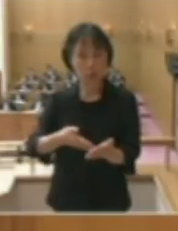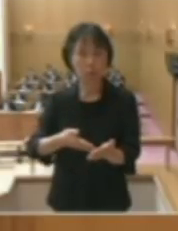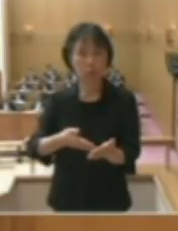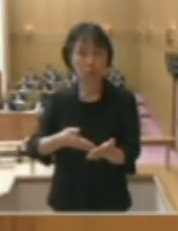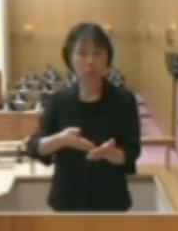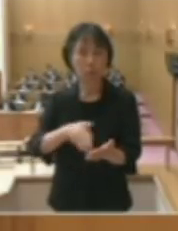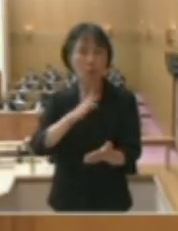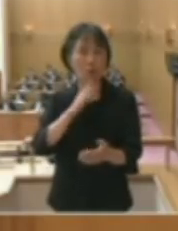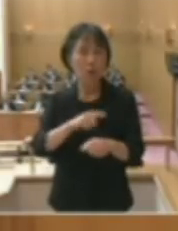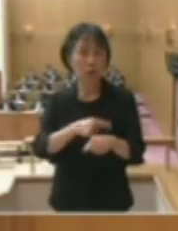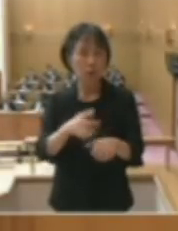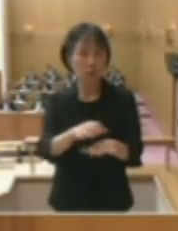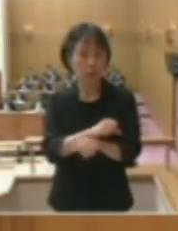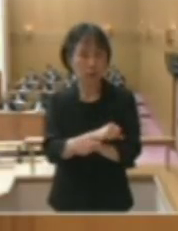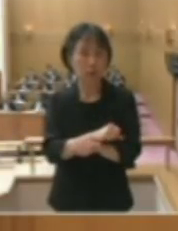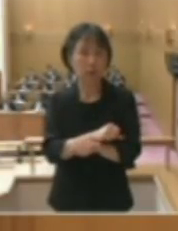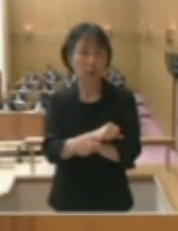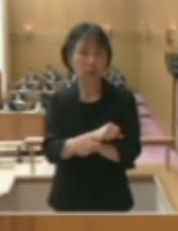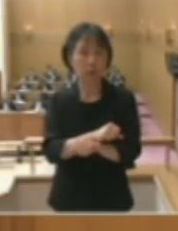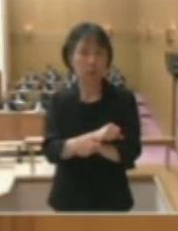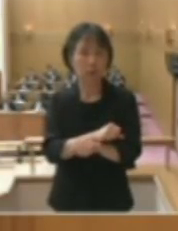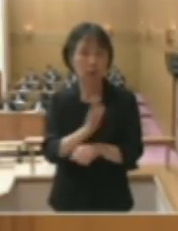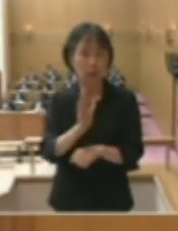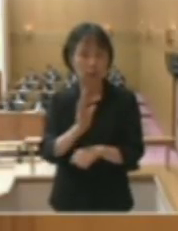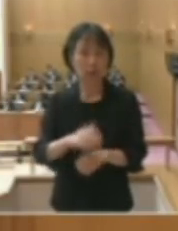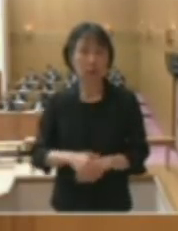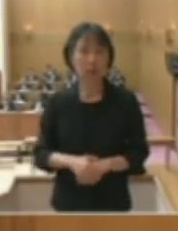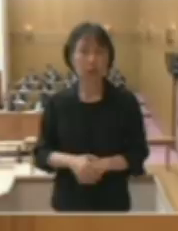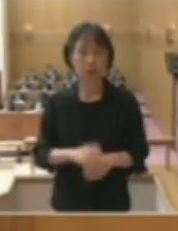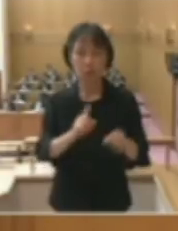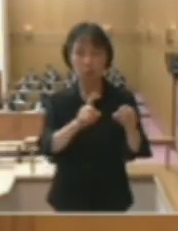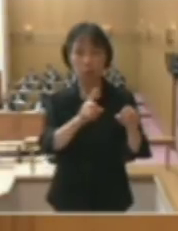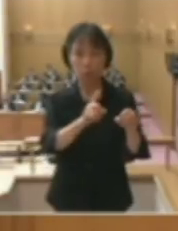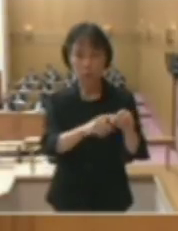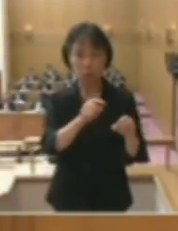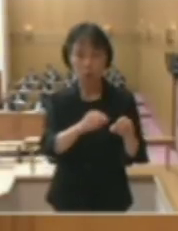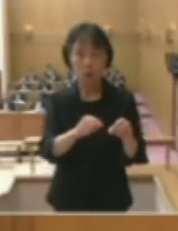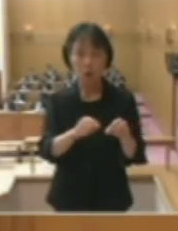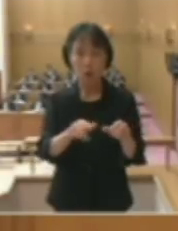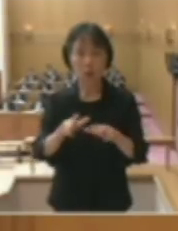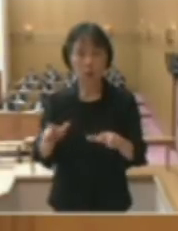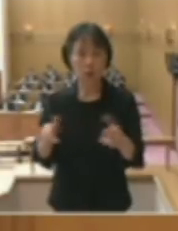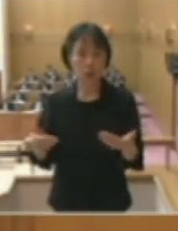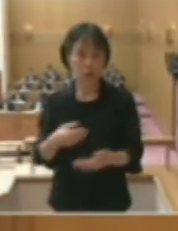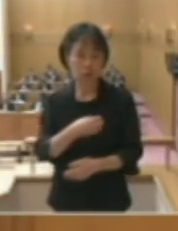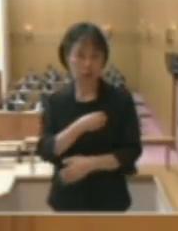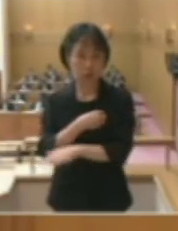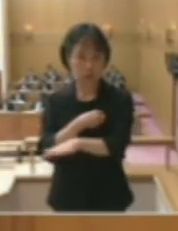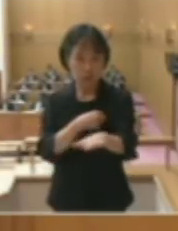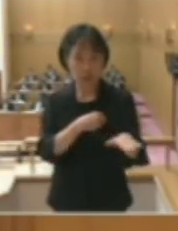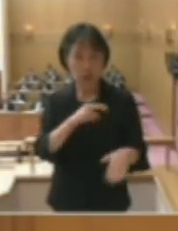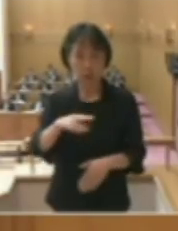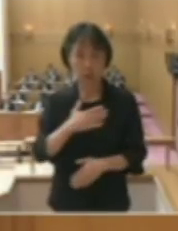失わず胸が、職員とりわけ理事者に果たしてどこまで理解